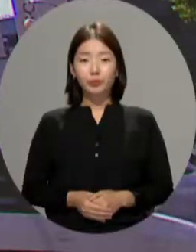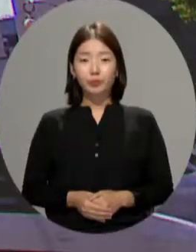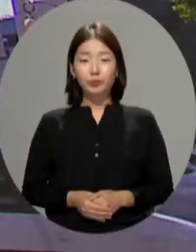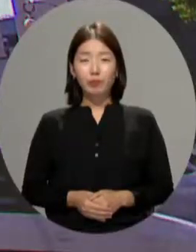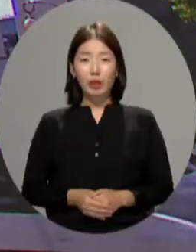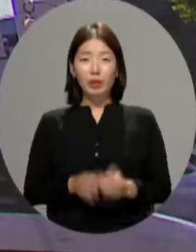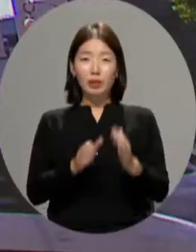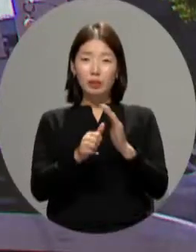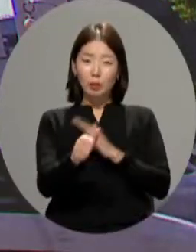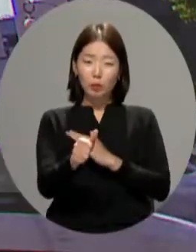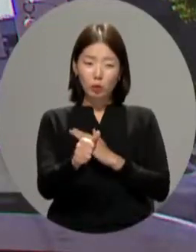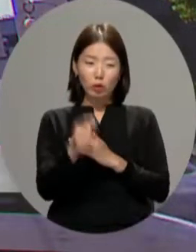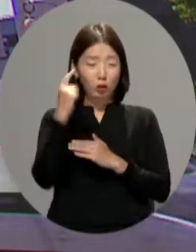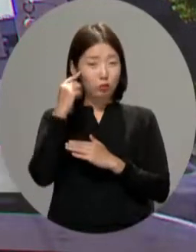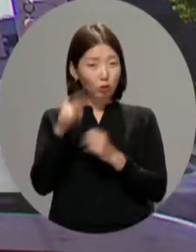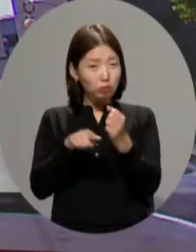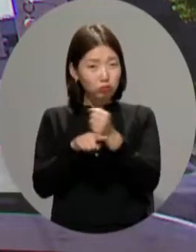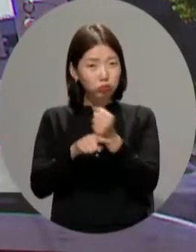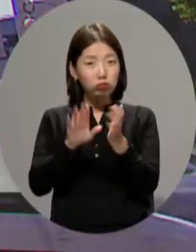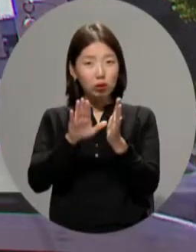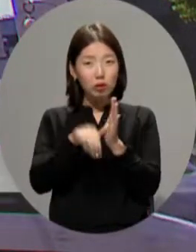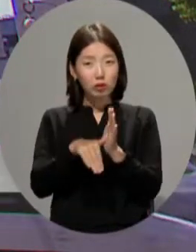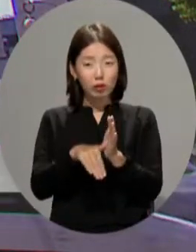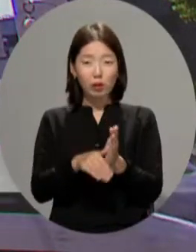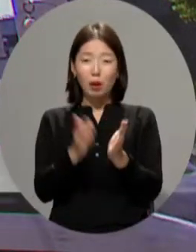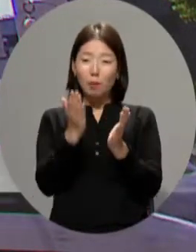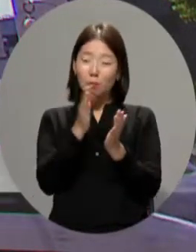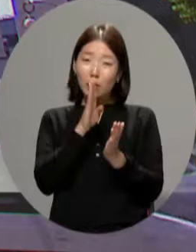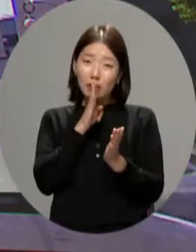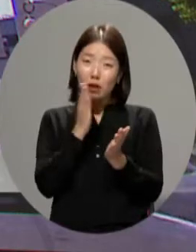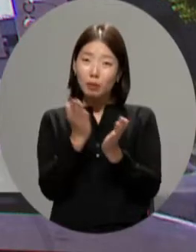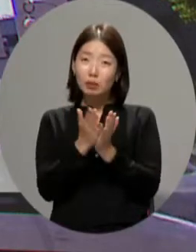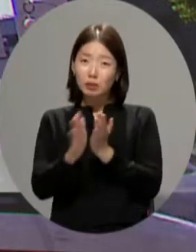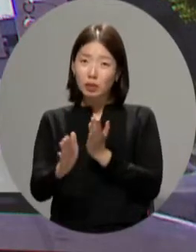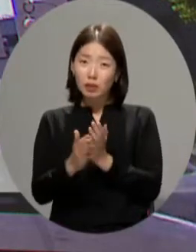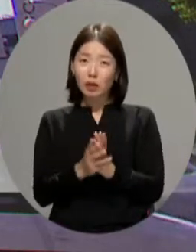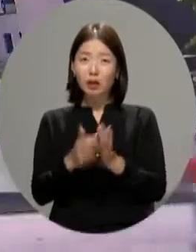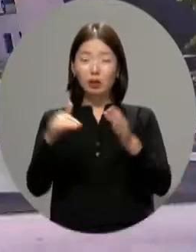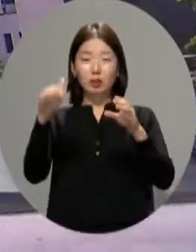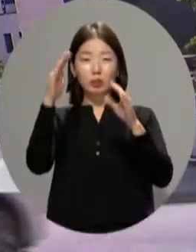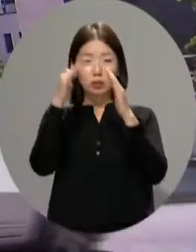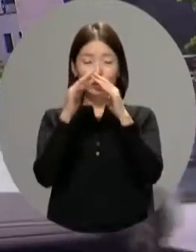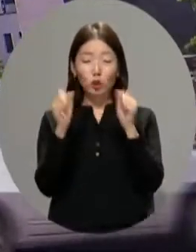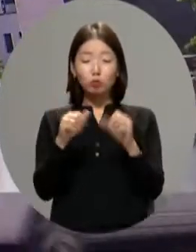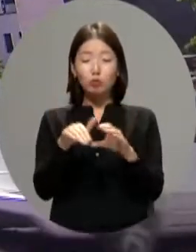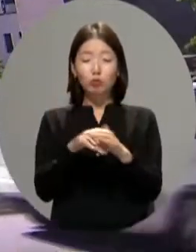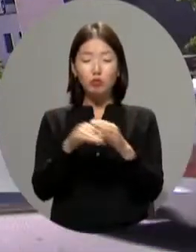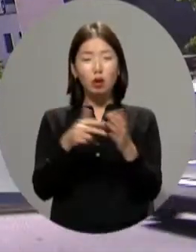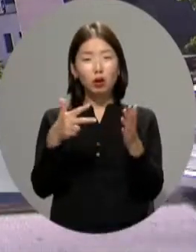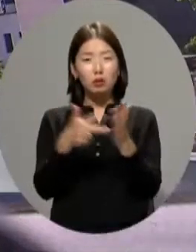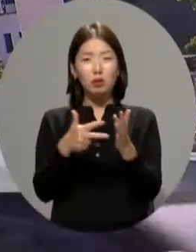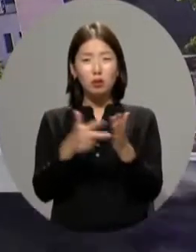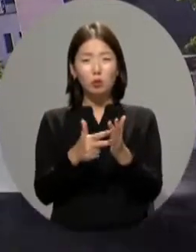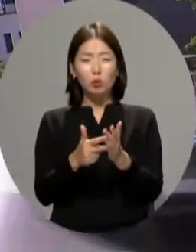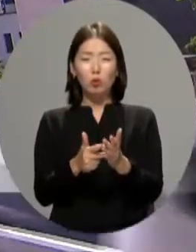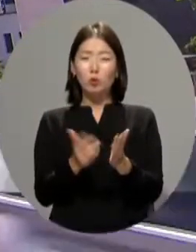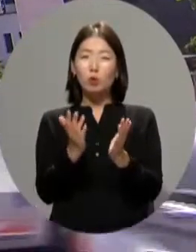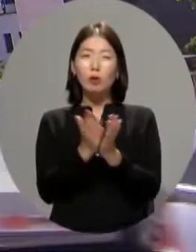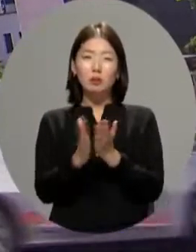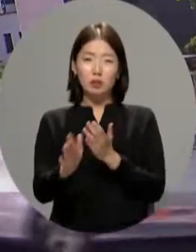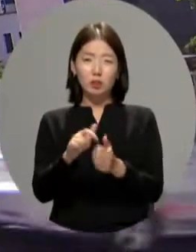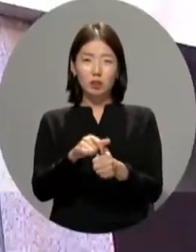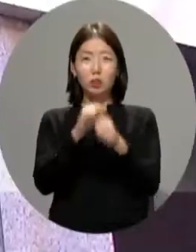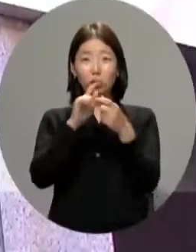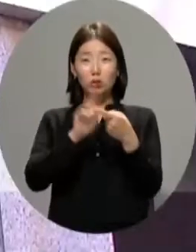대표이사의 인사청문회 과정에서 적격성 논란이 빚어졌던 전북 문화관광자들 안에서 또 부적격 채용 논란이